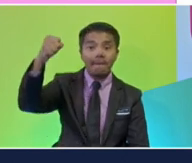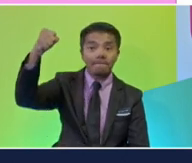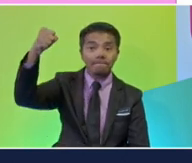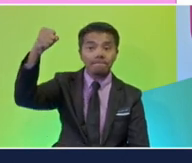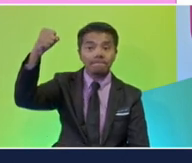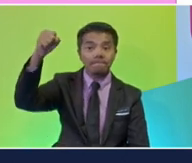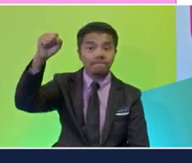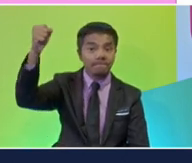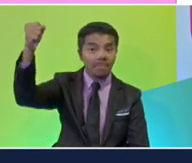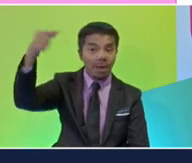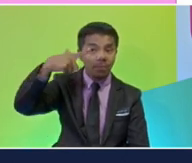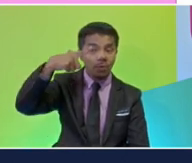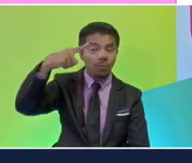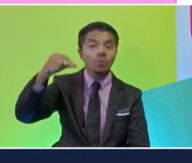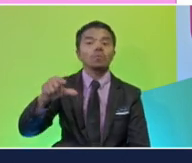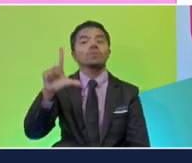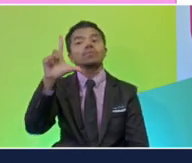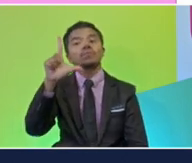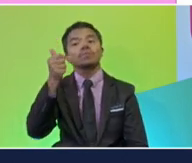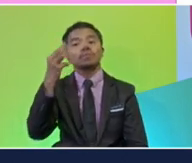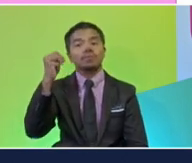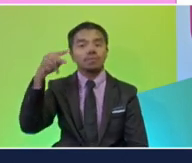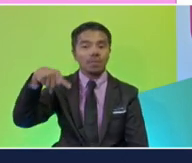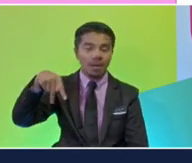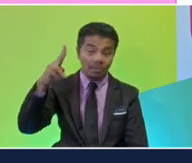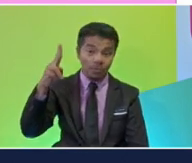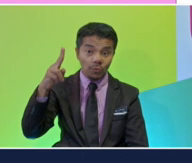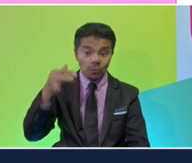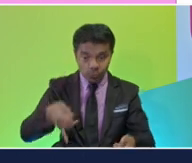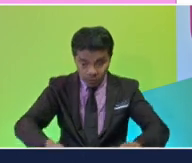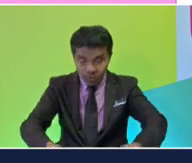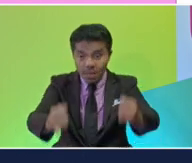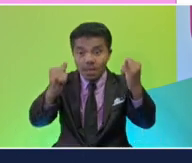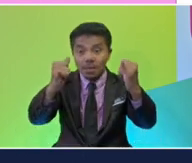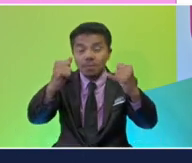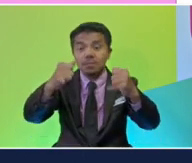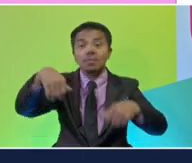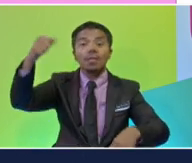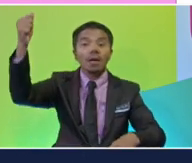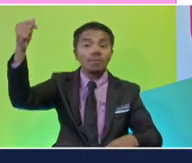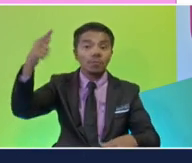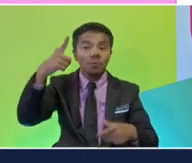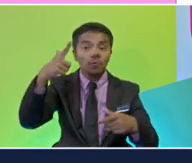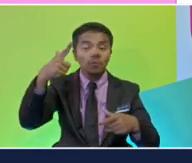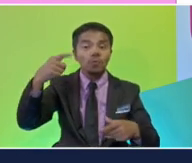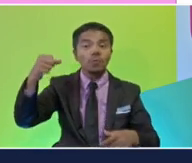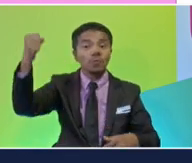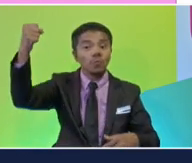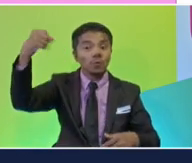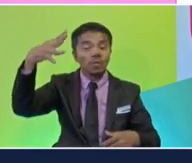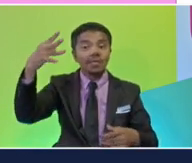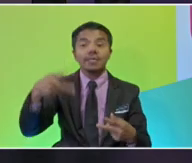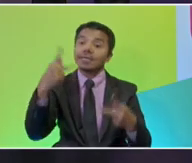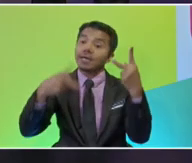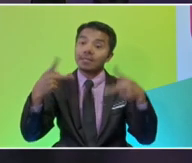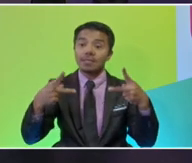berbagai jenis lampu seperti lampu Jalan lampu kereta dan juga lampu rumah dia hadapan miras